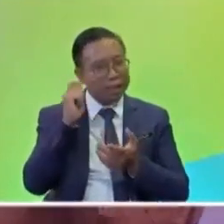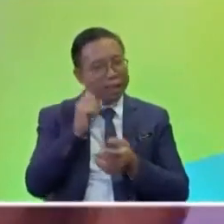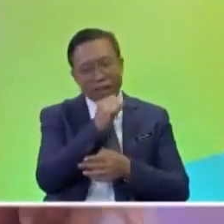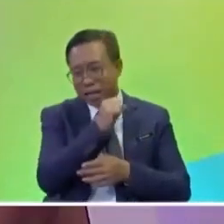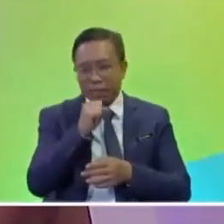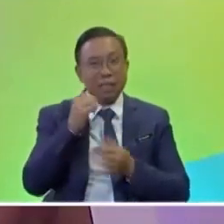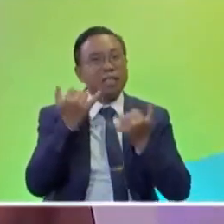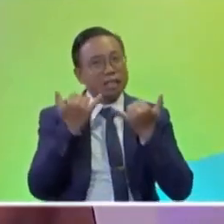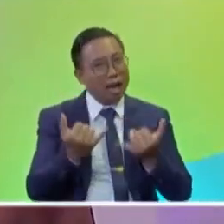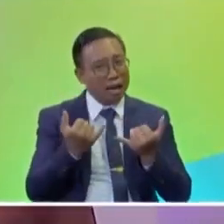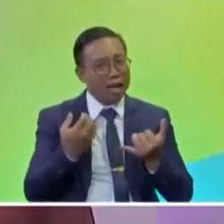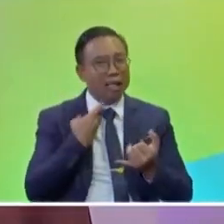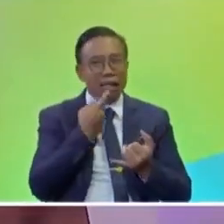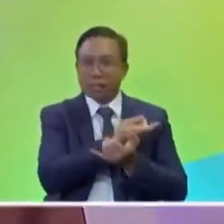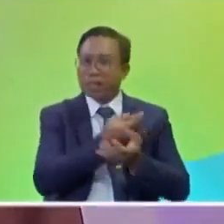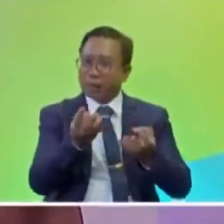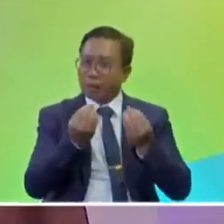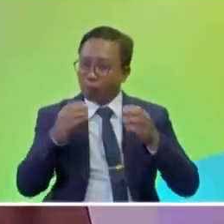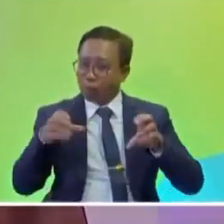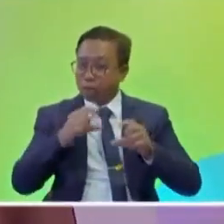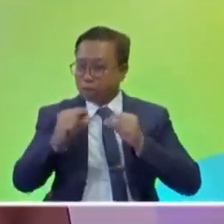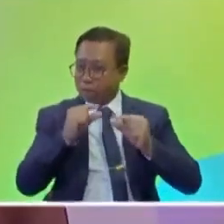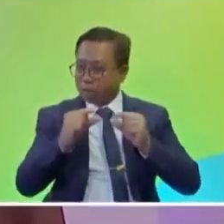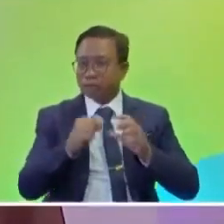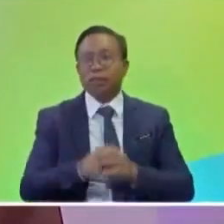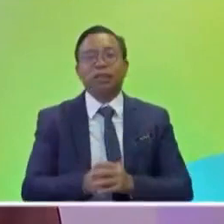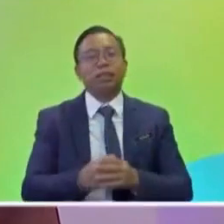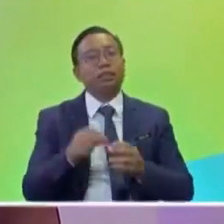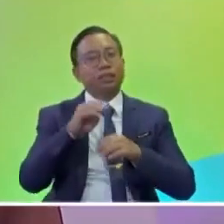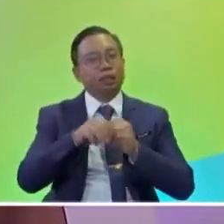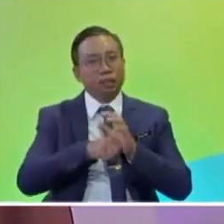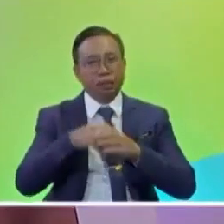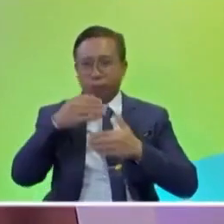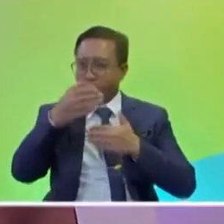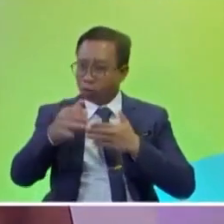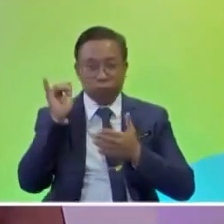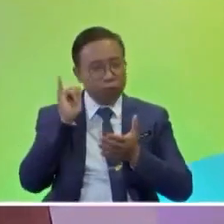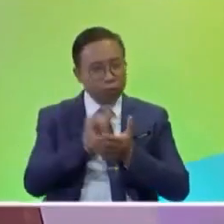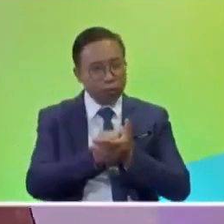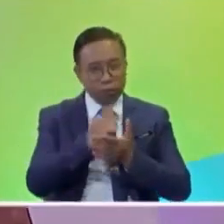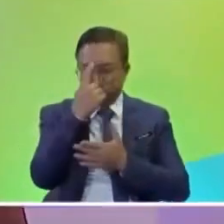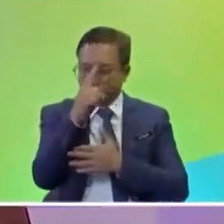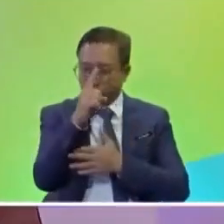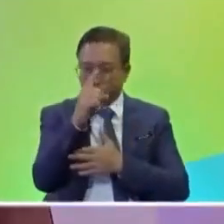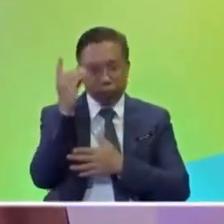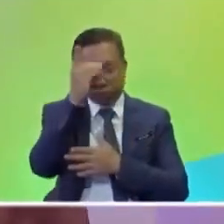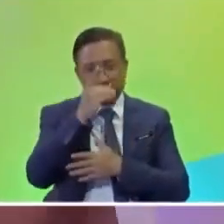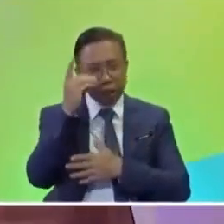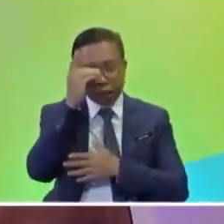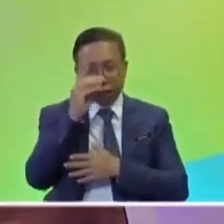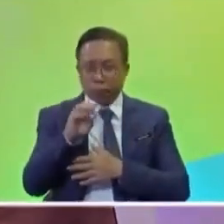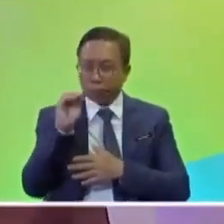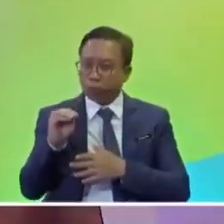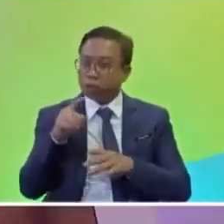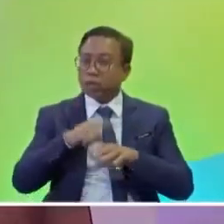Okey. Sekarang kita nak buat pergerakan. Okey. Tapi, sebelum tu, untuk makluman Abang Din, murid-murid saya